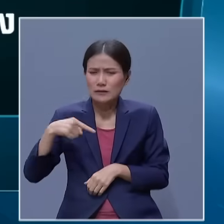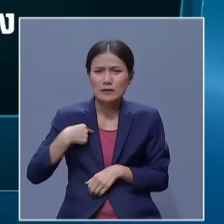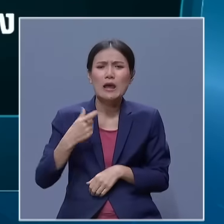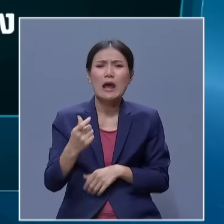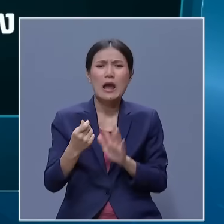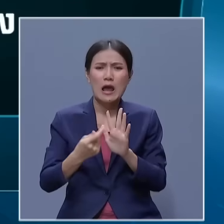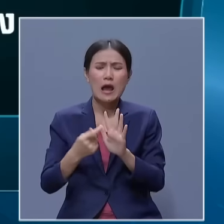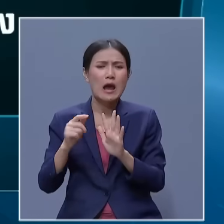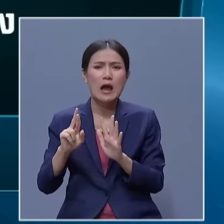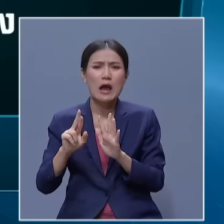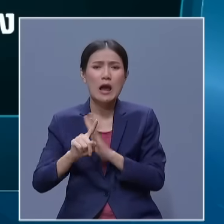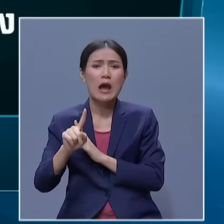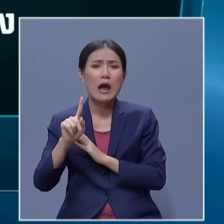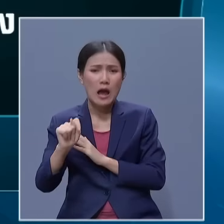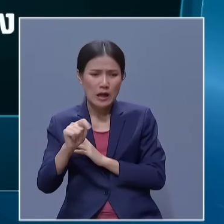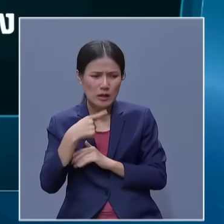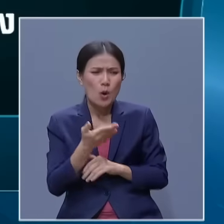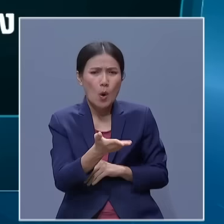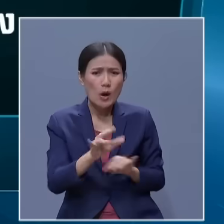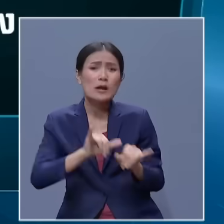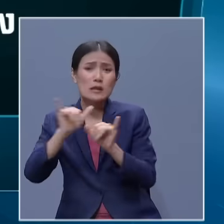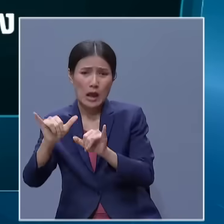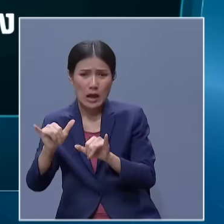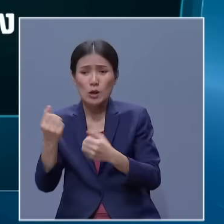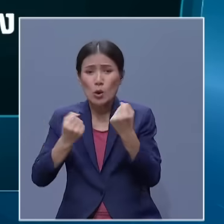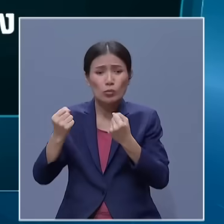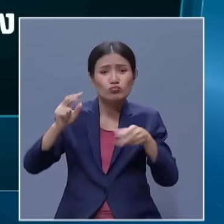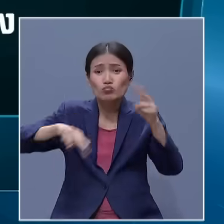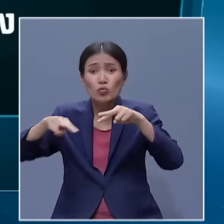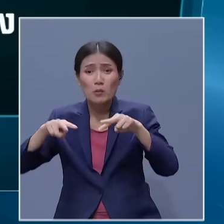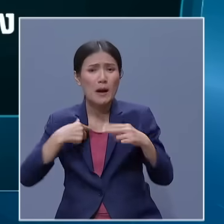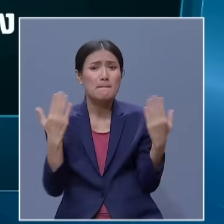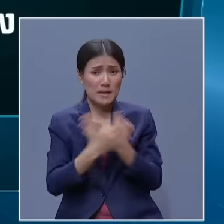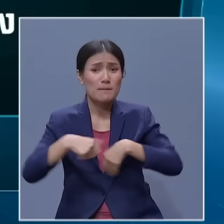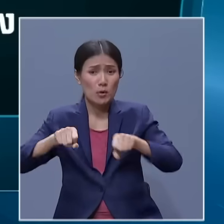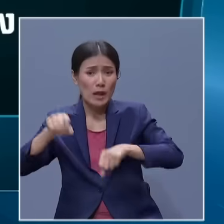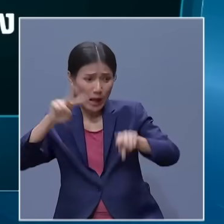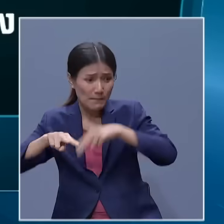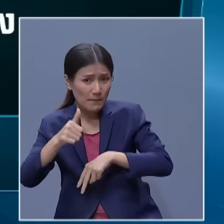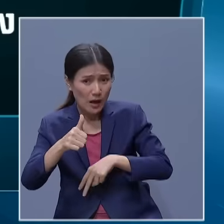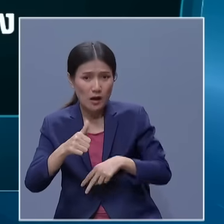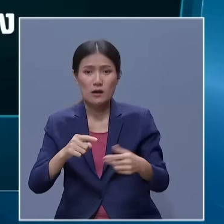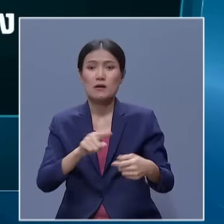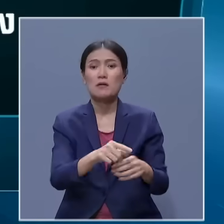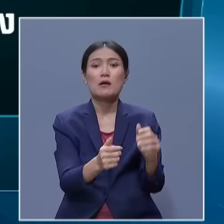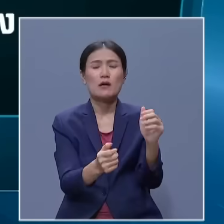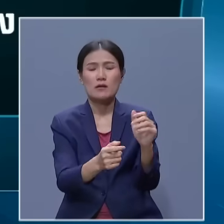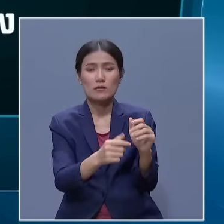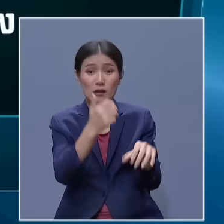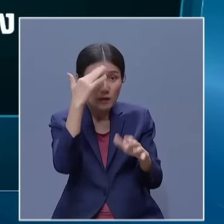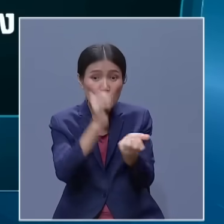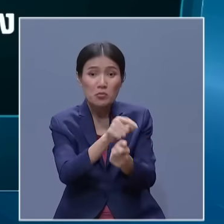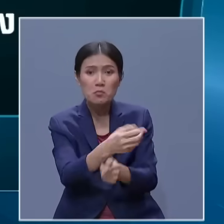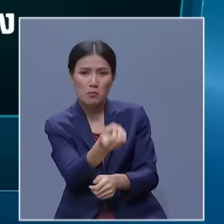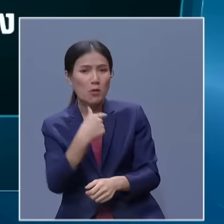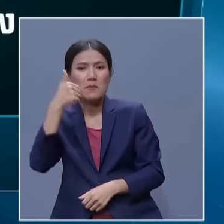แล้วทางสารวัตรสิวบอกว่าไม่ได้อันนี้หนึ่งเรื่องนะครับเรื่องที่สองบอกว่าคุยกันเรื่องของสวยสติ๊กเกอร์